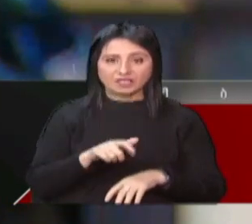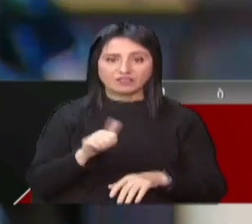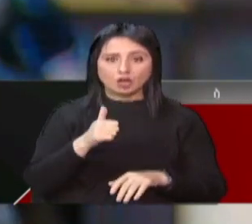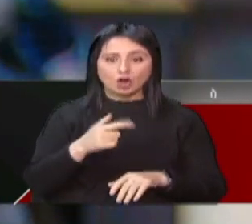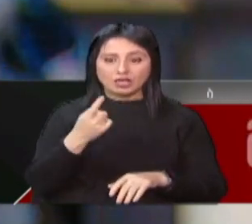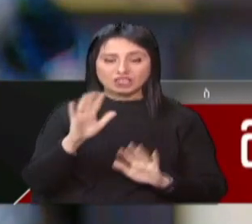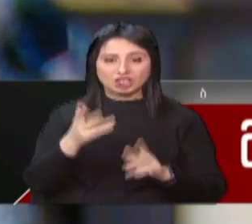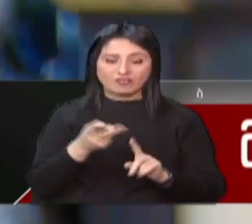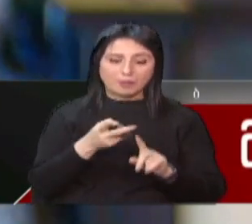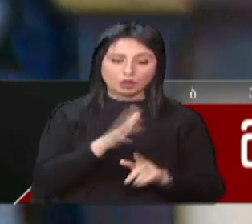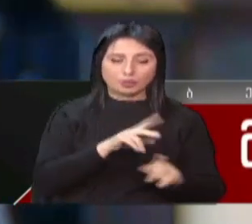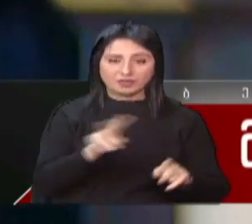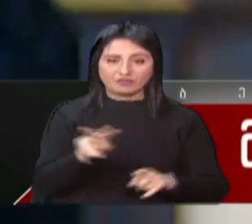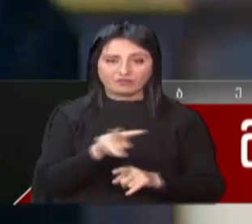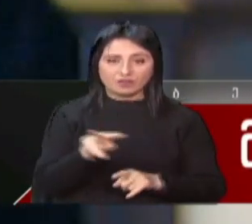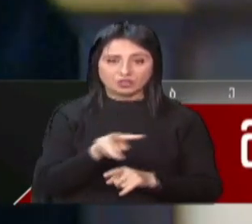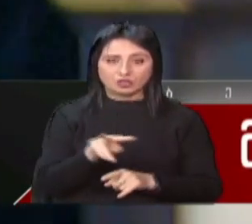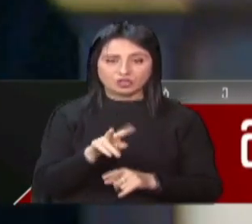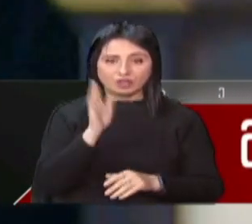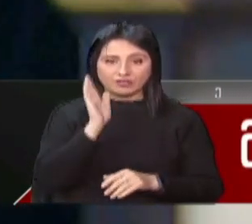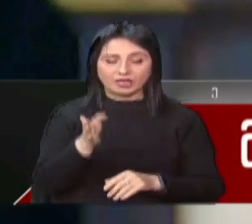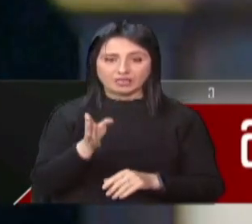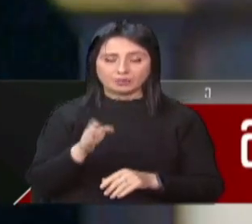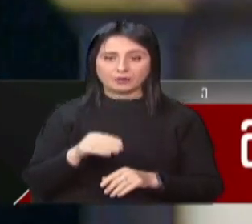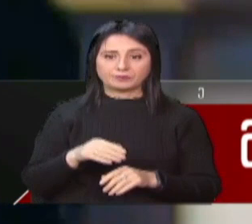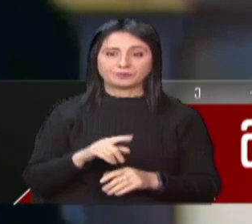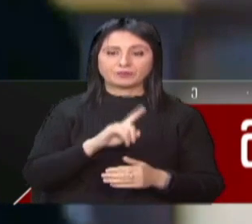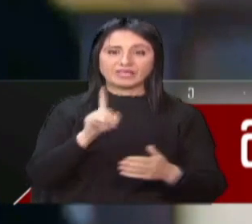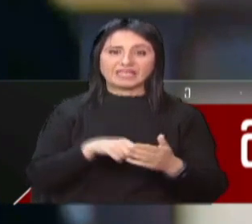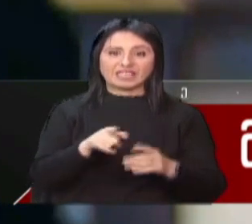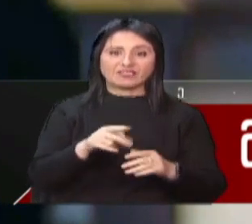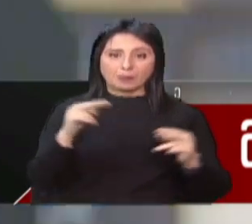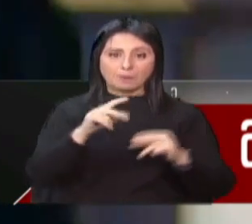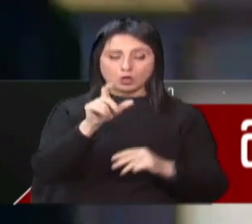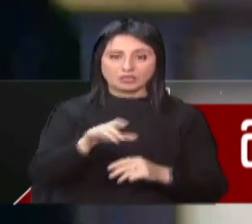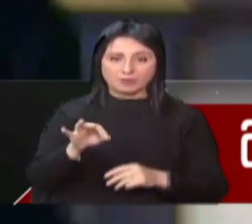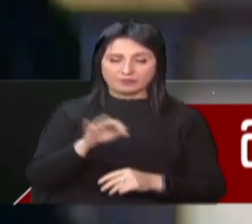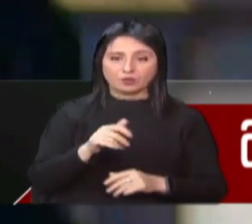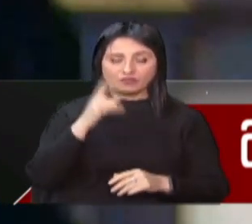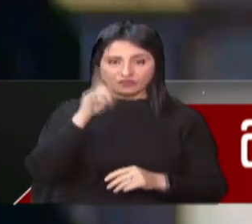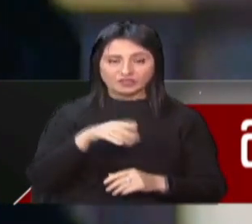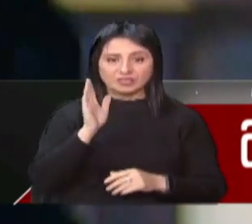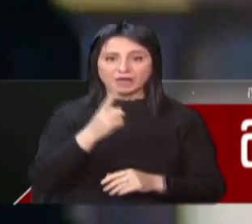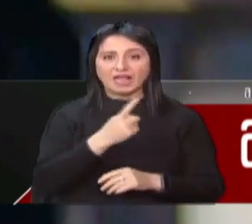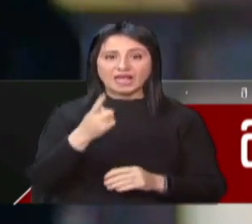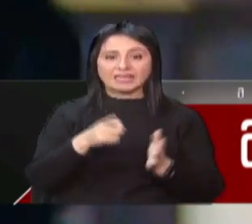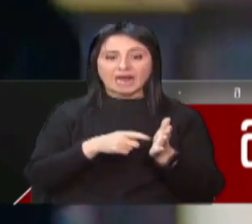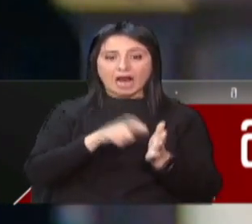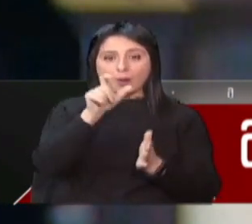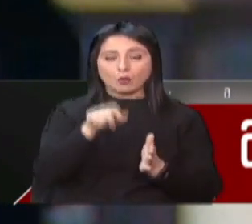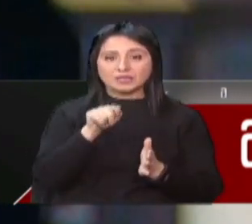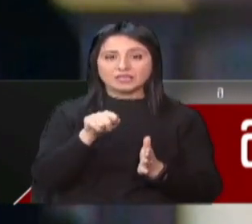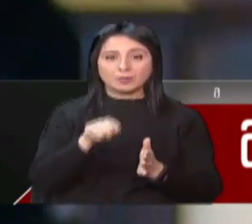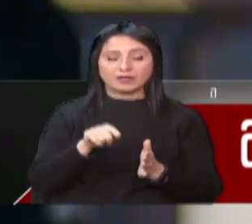cercetăm tovarășii, se meorișim tovarășii. Voi cineva trebuie am mutmeptan. Pe cursul cercetăm cineva ertelti organizibil,